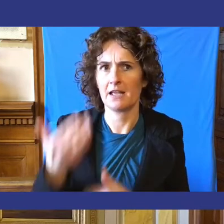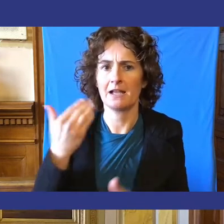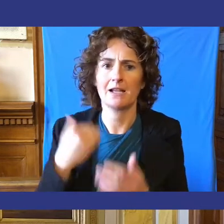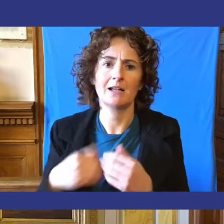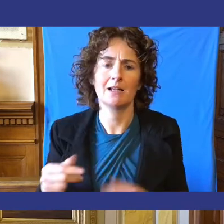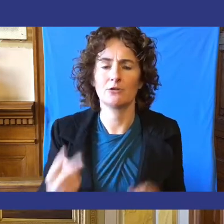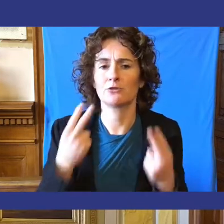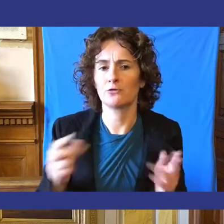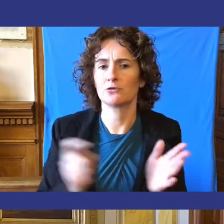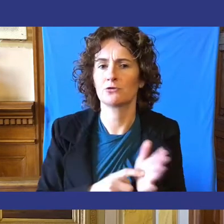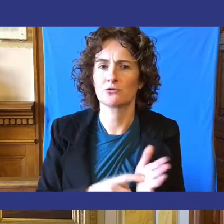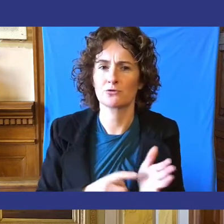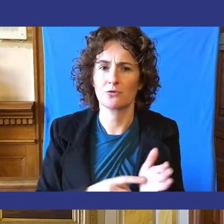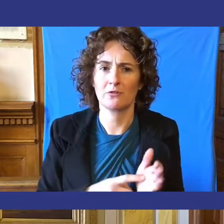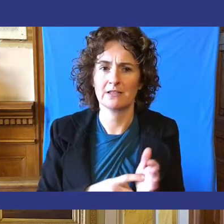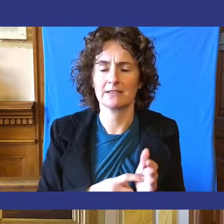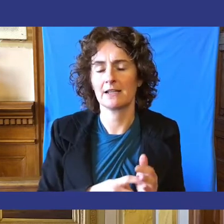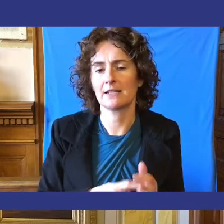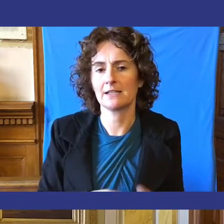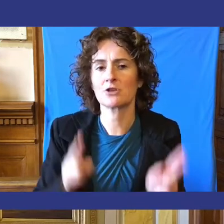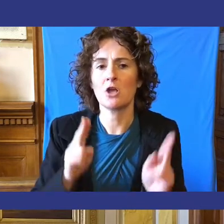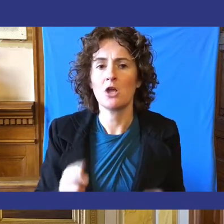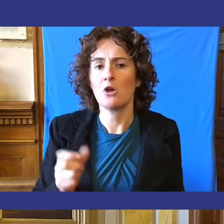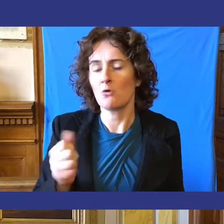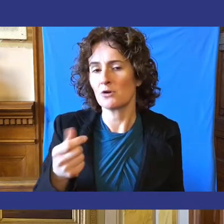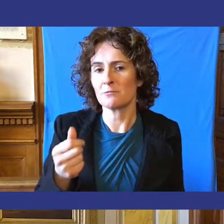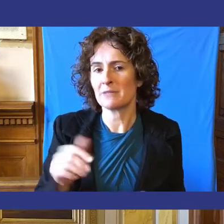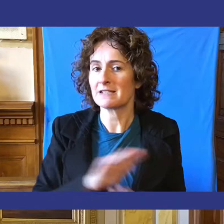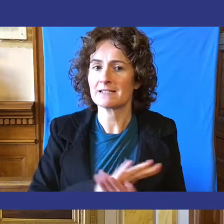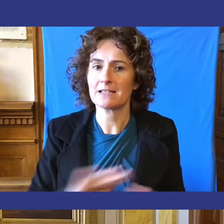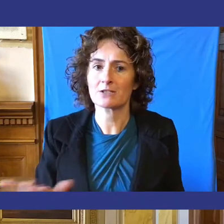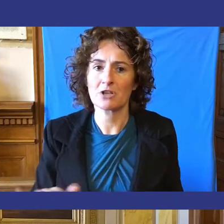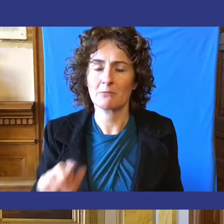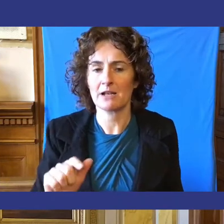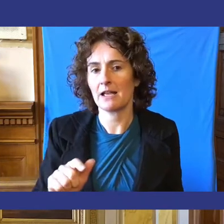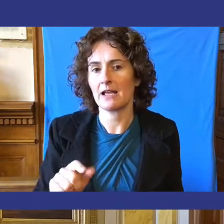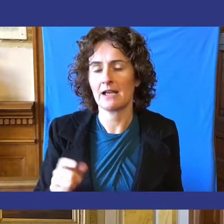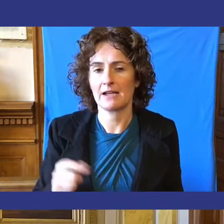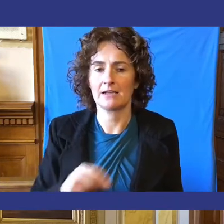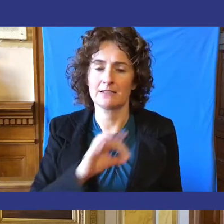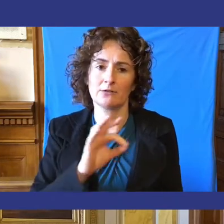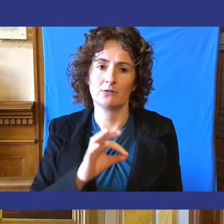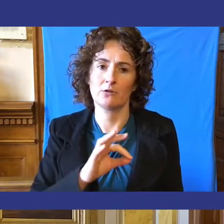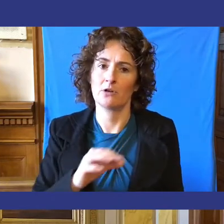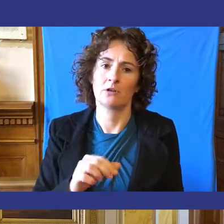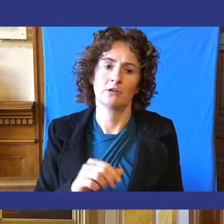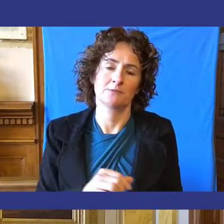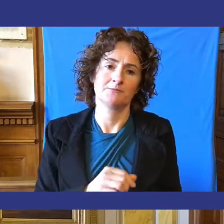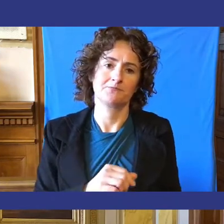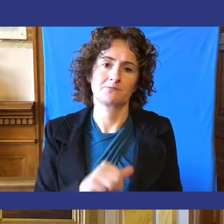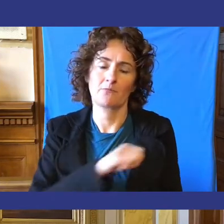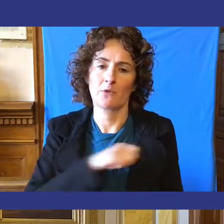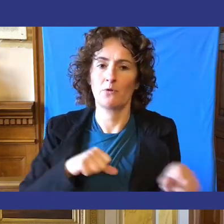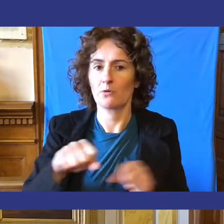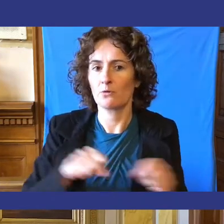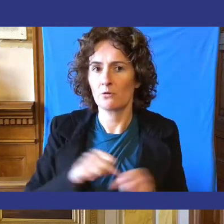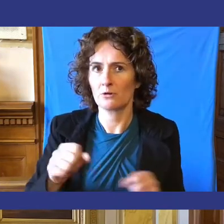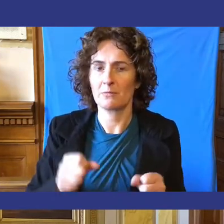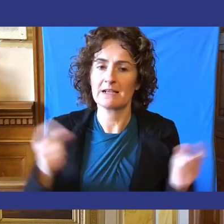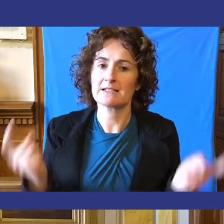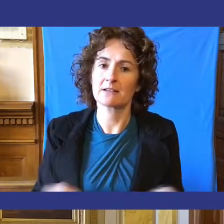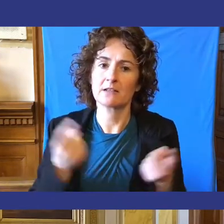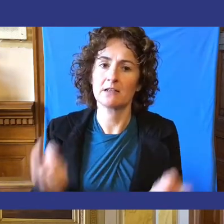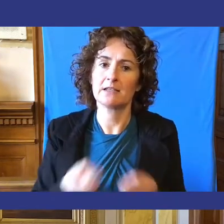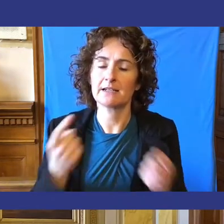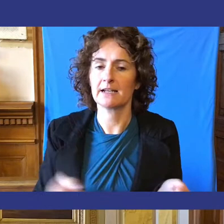a pénzért sem jelenhetnek meg önkormányzati hírek, és engem nem hívhatnak meg ebbe a rádióba, amit véletlenül gyakorlatilag